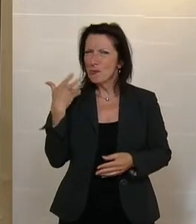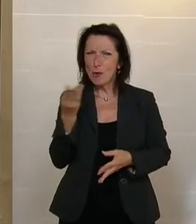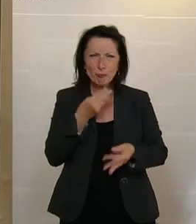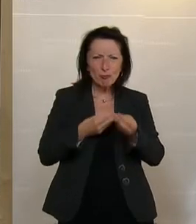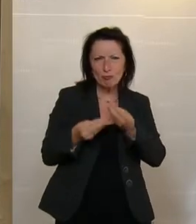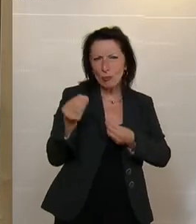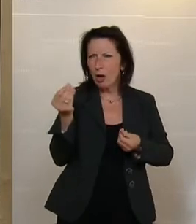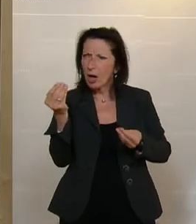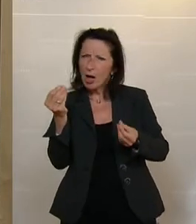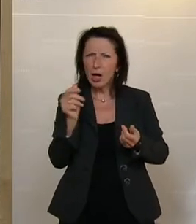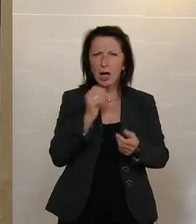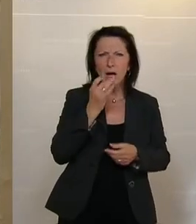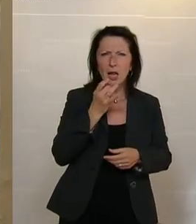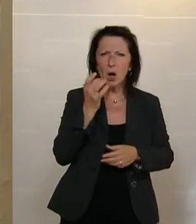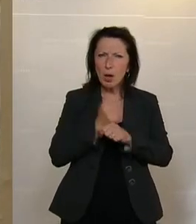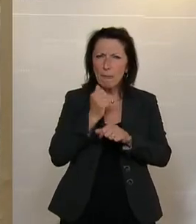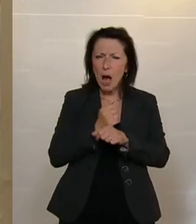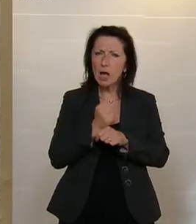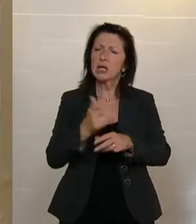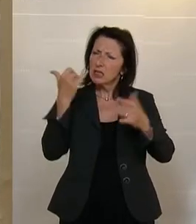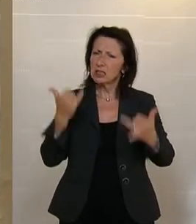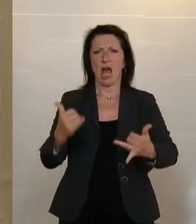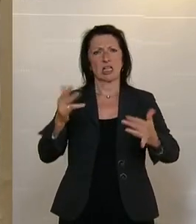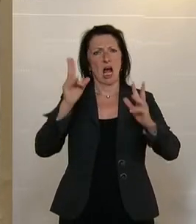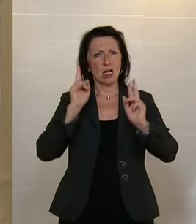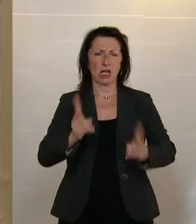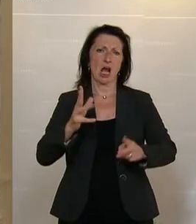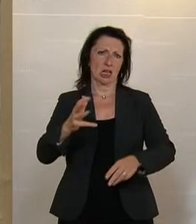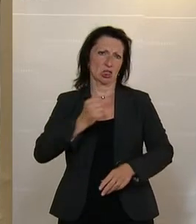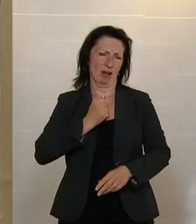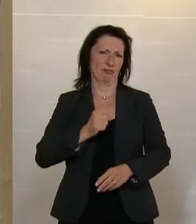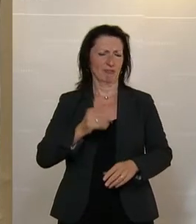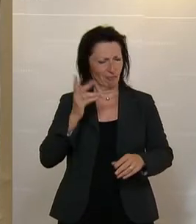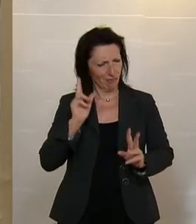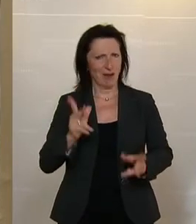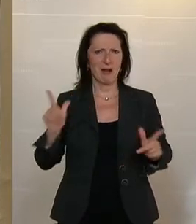gewirtschaftet wurde, auch leisten. Wir waren Mitte, also circa